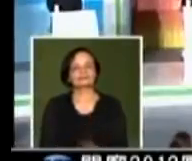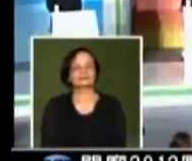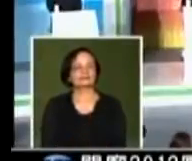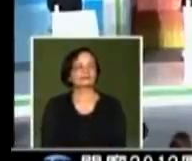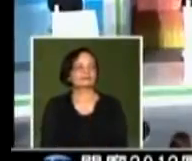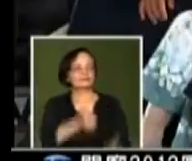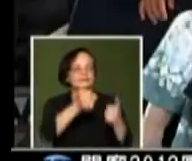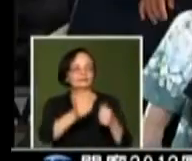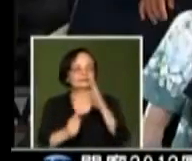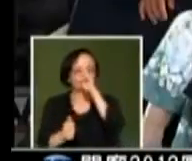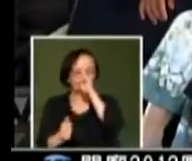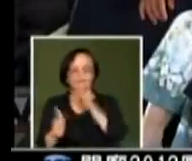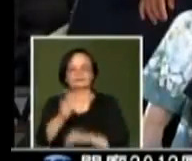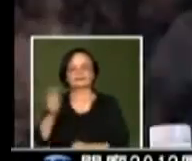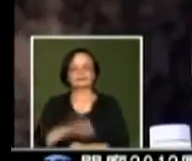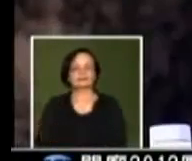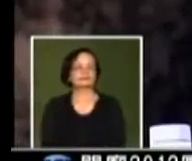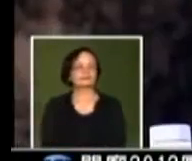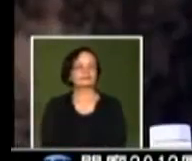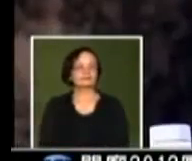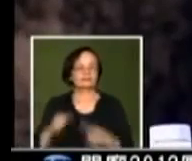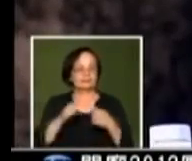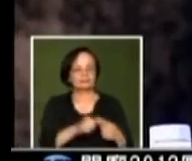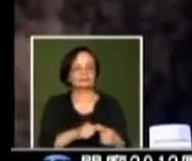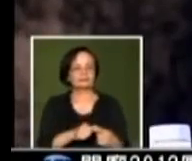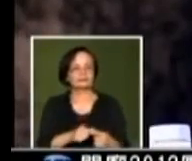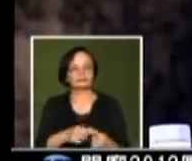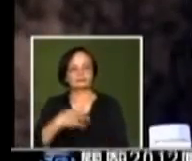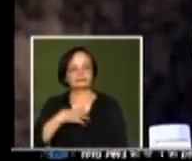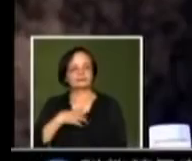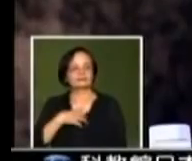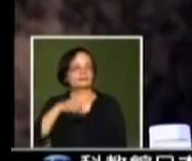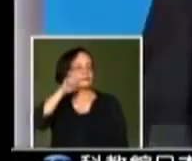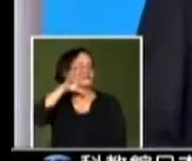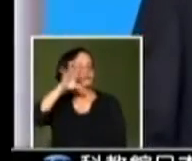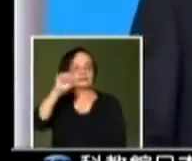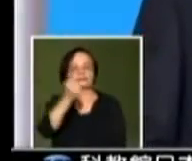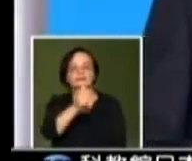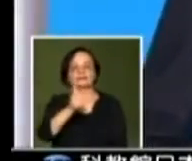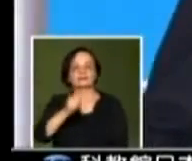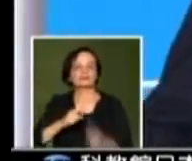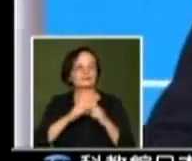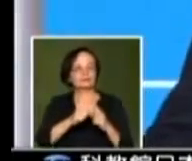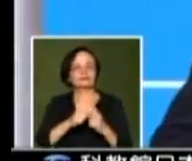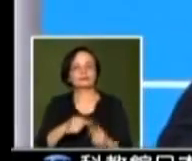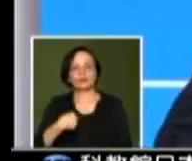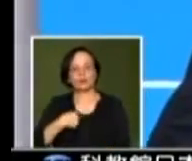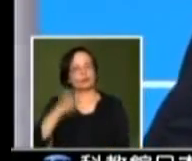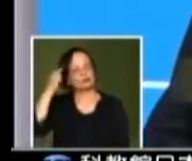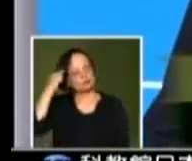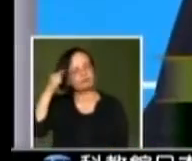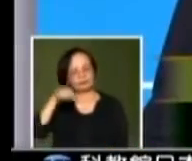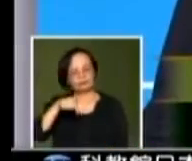谢谢许俊良先生。好，继续请吴荣英先生，请回答，赶快撒魂进来，请。 我想吼，这个